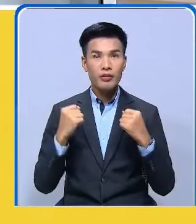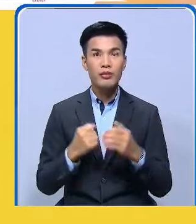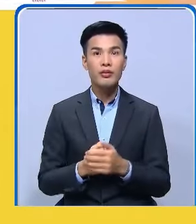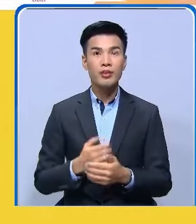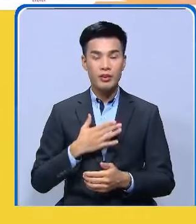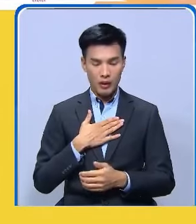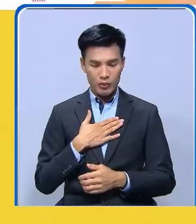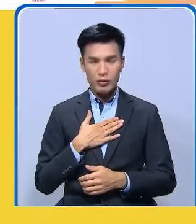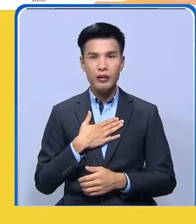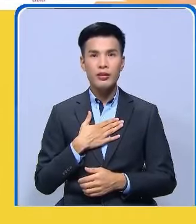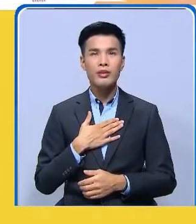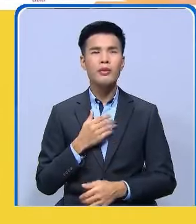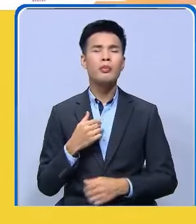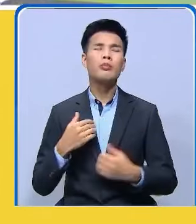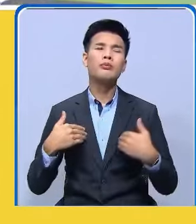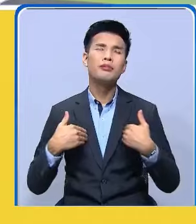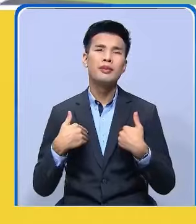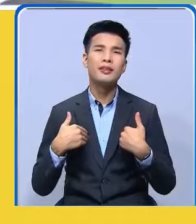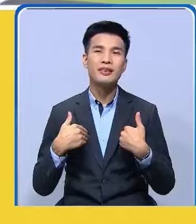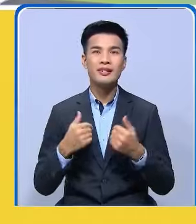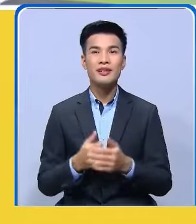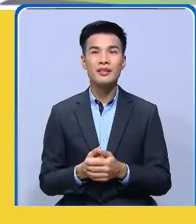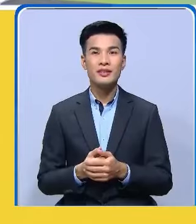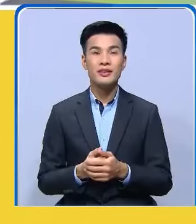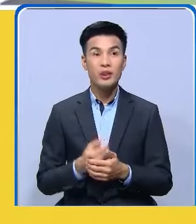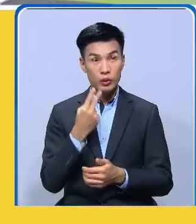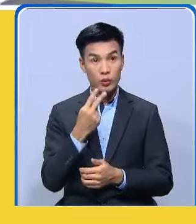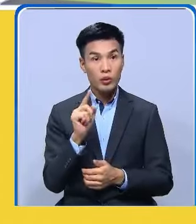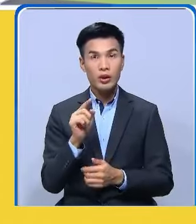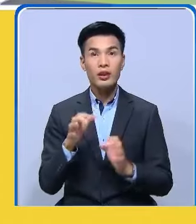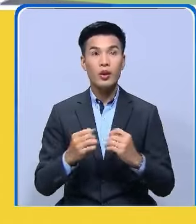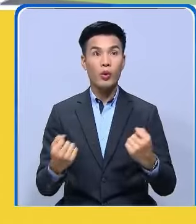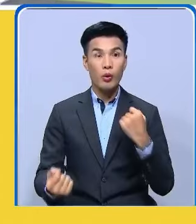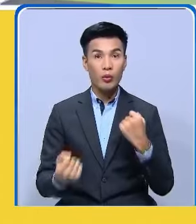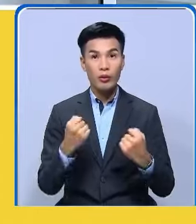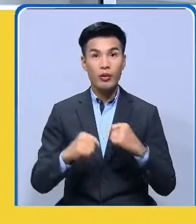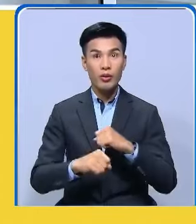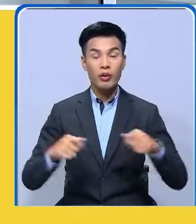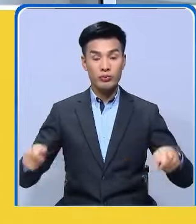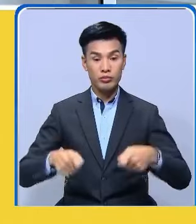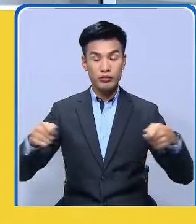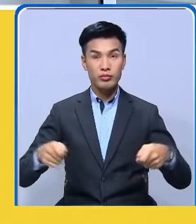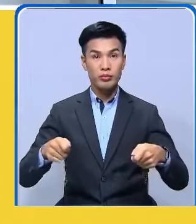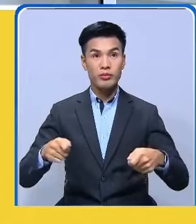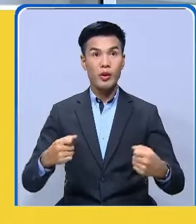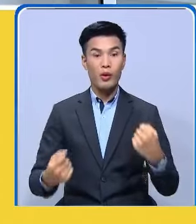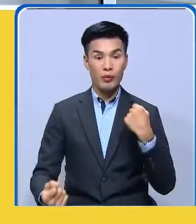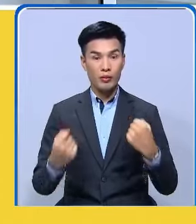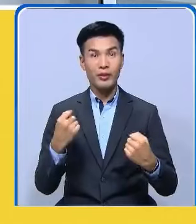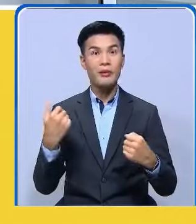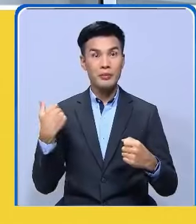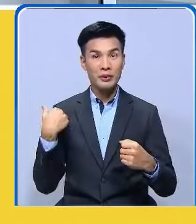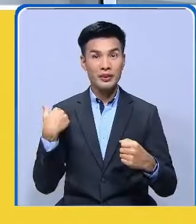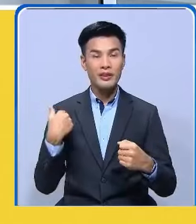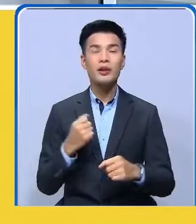ไม่40ไม่ยืนไม่ค่อยไหวแล้วหลายชั่วโมง ไม่อันนี้อาจจะสะท้อนอย่างนึงเรื่องของการออกกำลังกายก็ได้ยืนผัดเงี้ยคือได้ออกกำลังกายไปในตัวอะไร คือคน